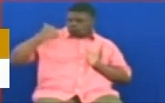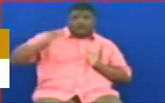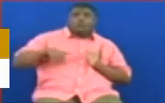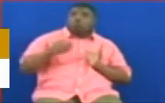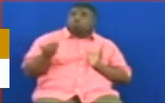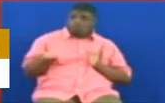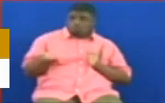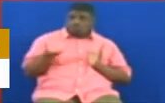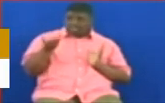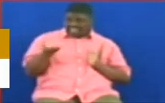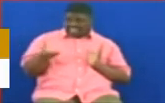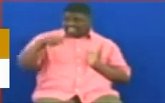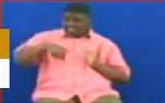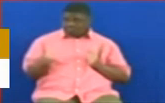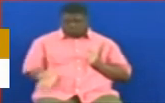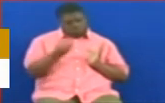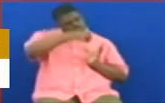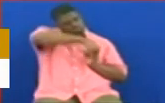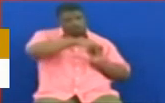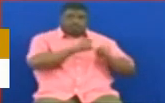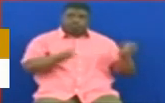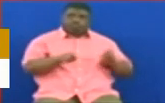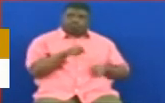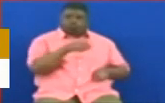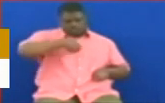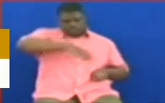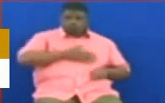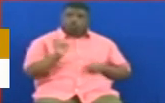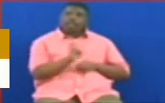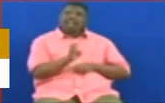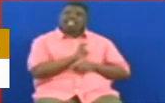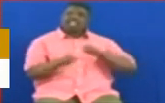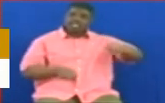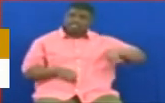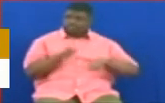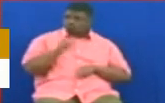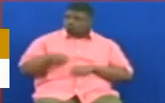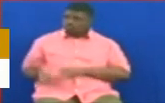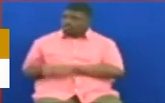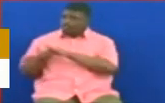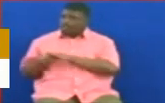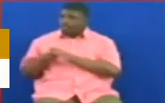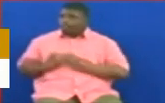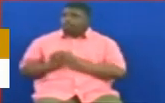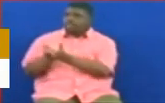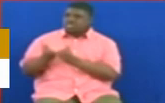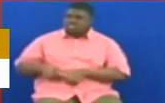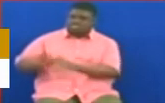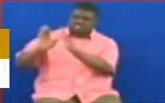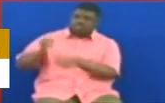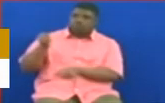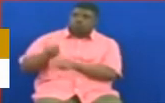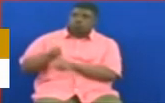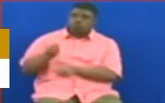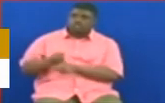uweka katika vifungu vyetu na vinalinda hiyo, mtu anaweza katoa zamana nyingine meli yake ikaachiliwa ikaendelea na shughuli zingine.